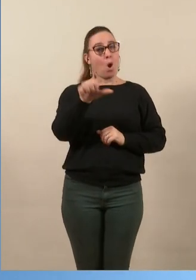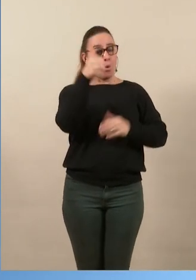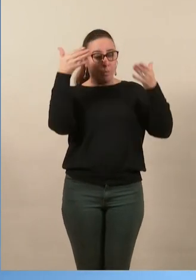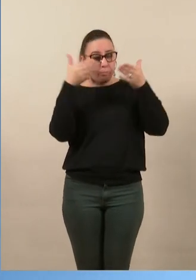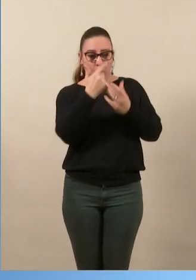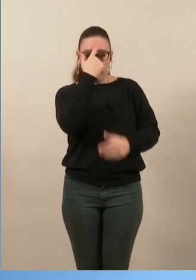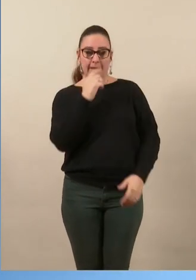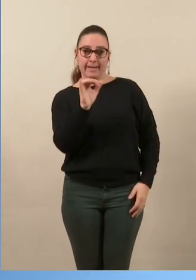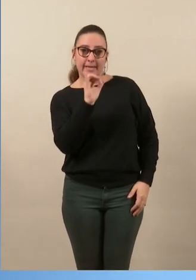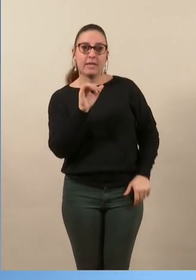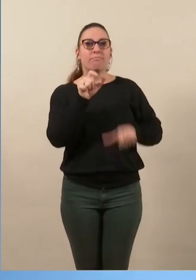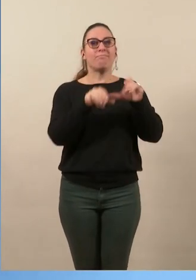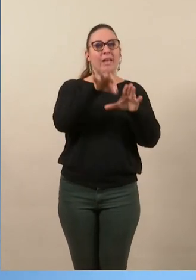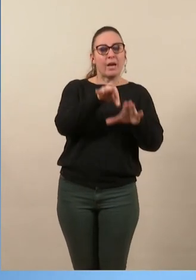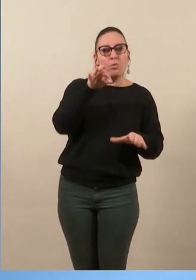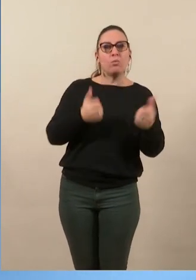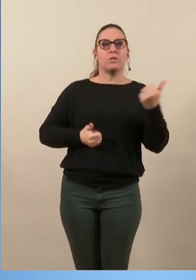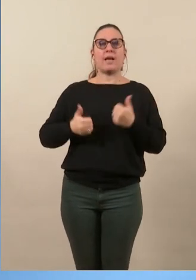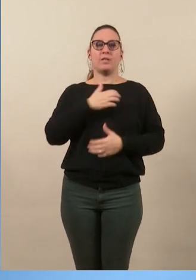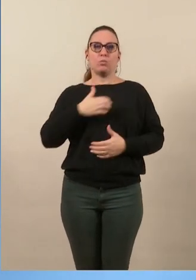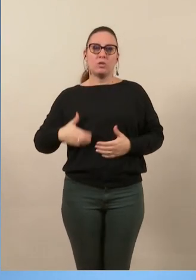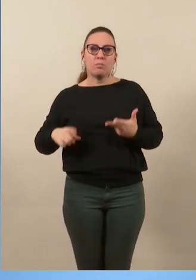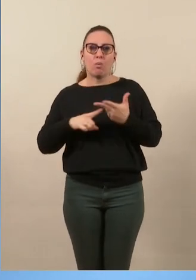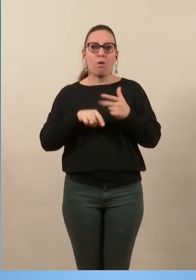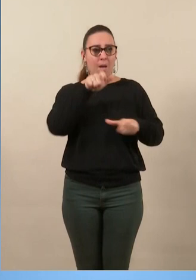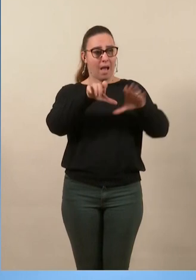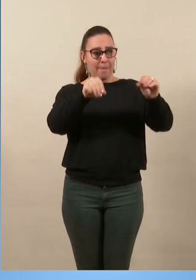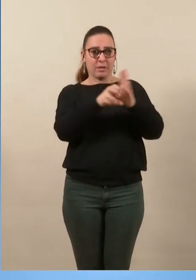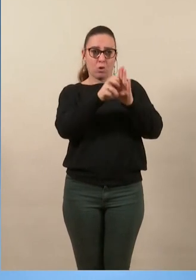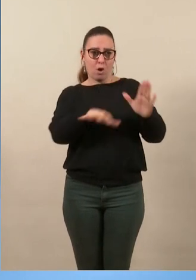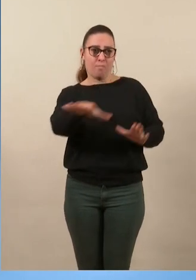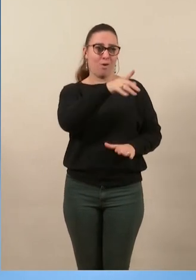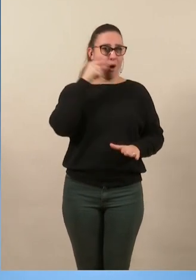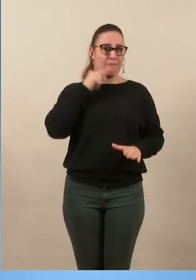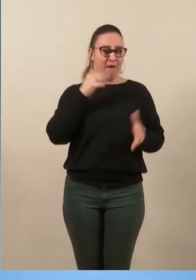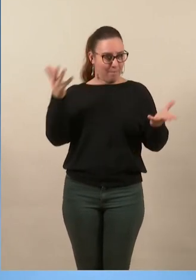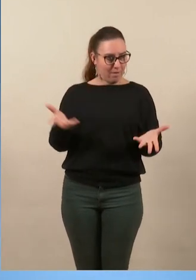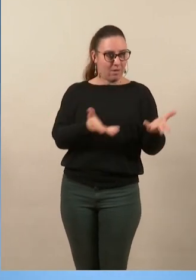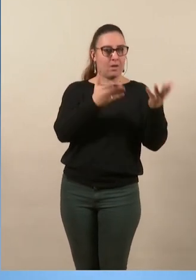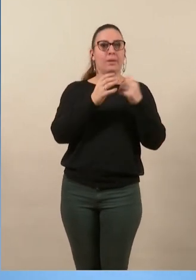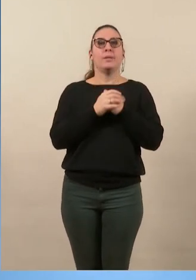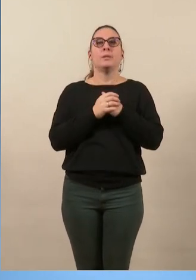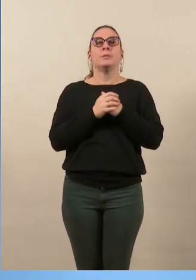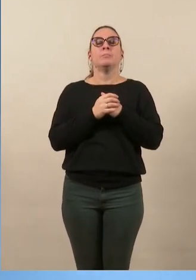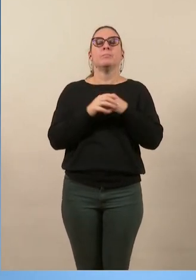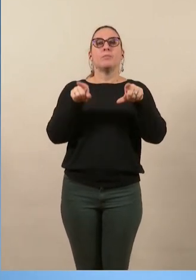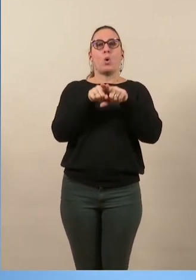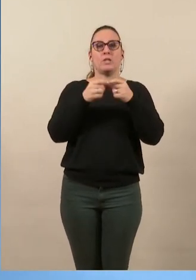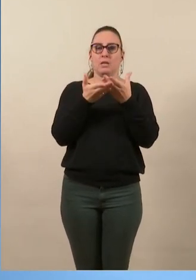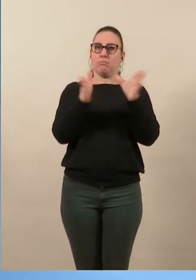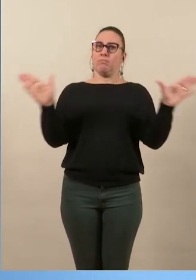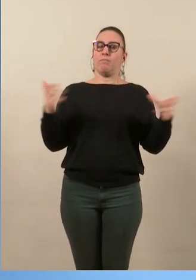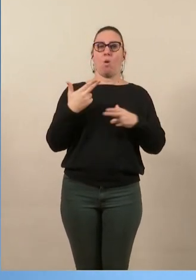aux élus aux services municipaux aux grenobloises et au grenoblois il est diffusé plus largement sous le